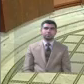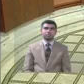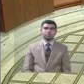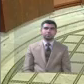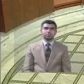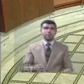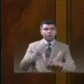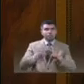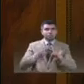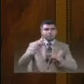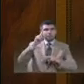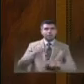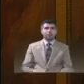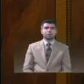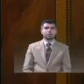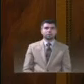بسم الله الرحمن الرحيم.